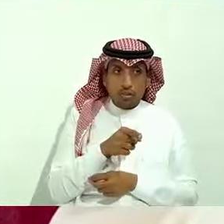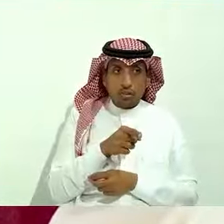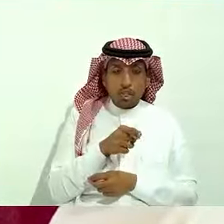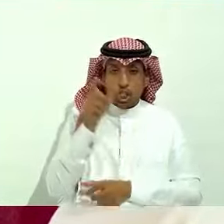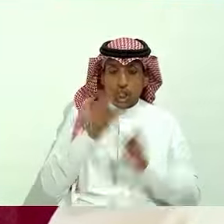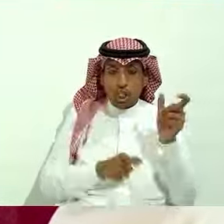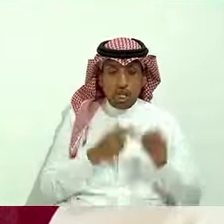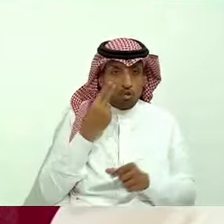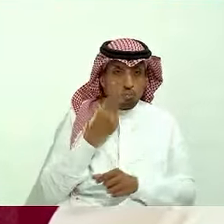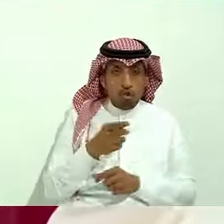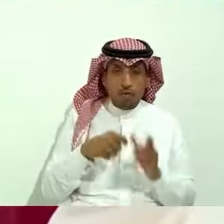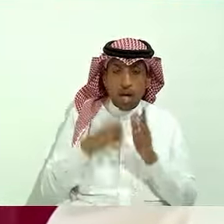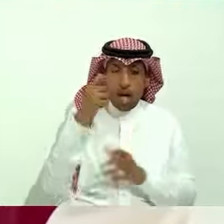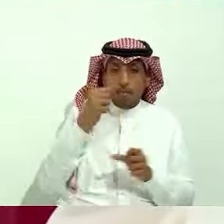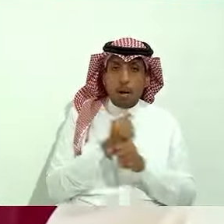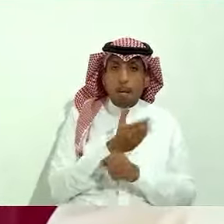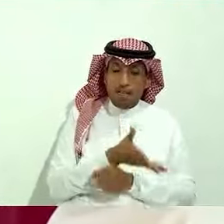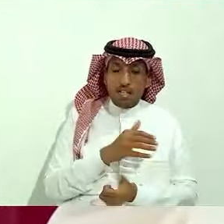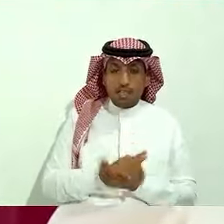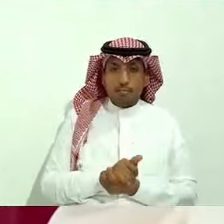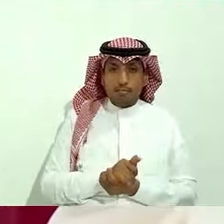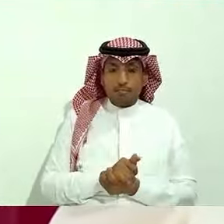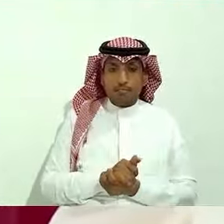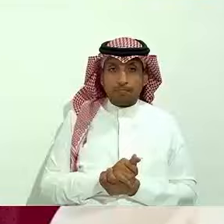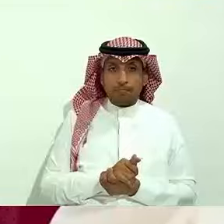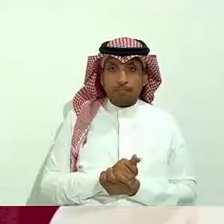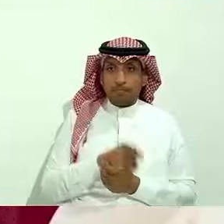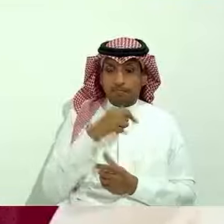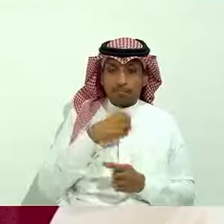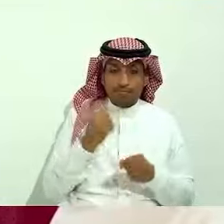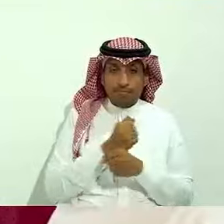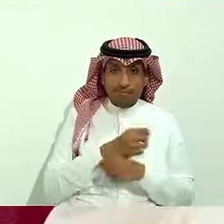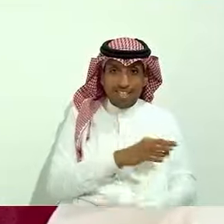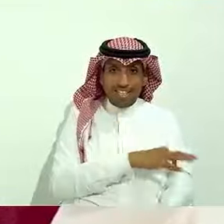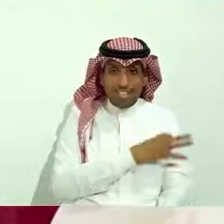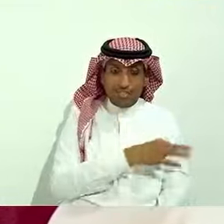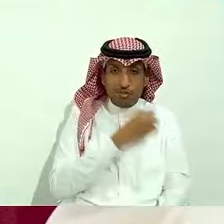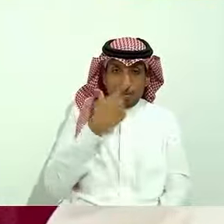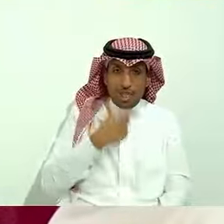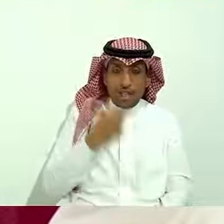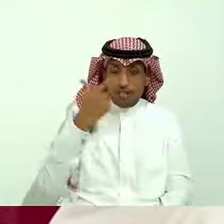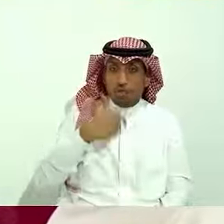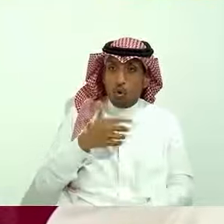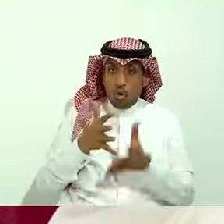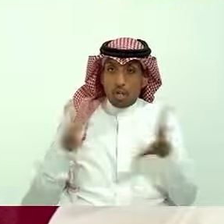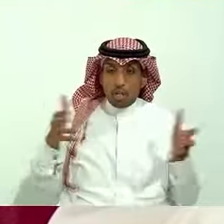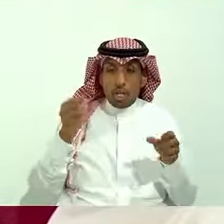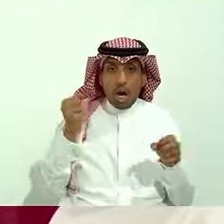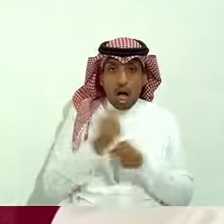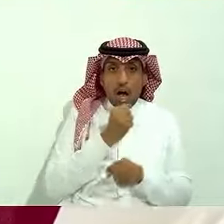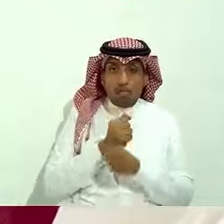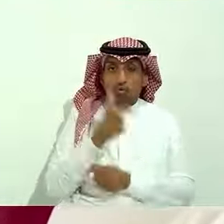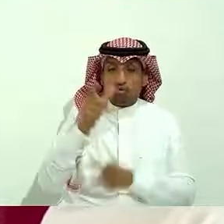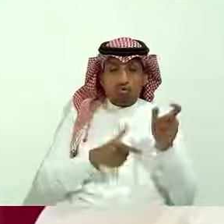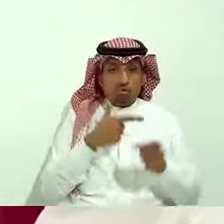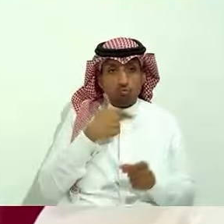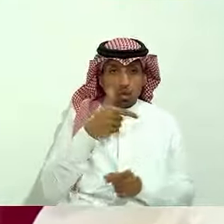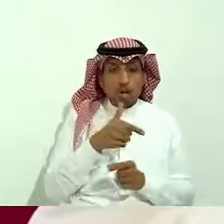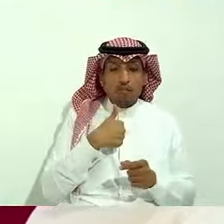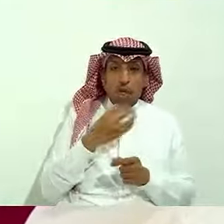الواحد يشوف القيمة باللي موجود عنده، من الأشياء اللي يمكن من تجربتي الشخصية وأكيد كثير مننا اللي نحب يمكن المجال الإبداعي